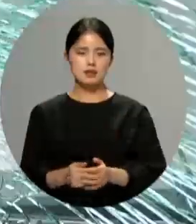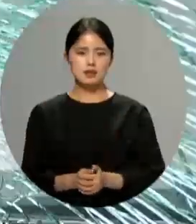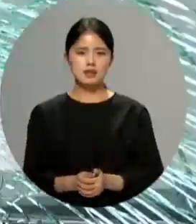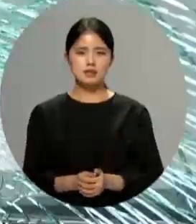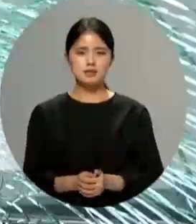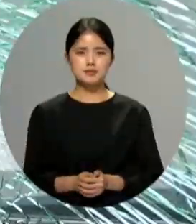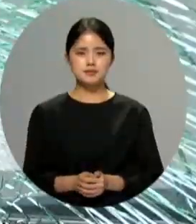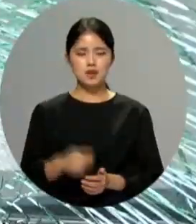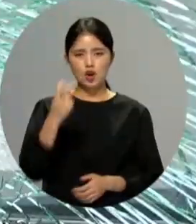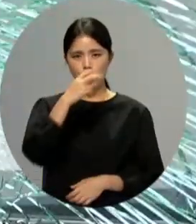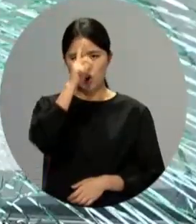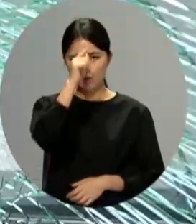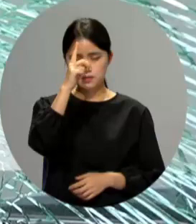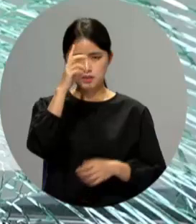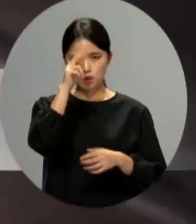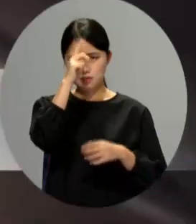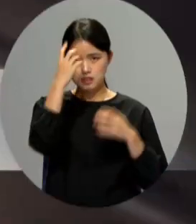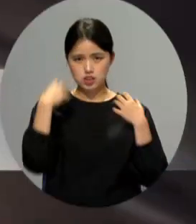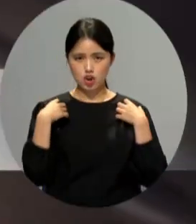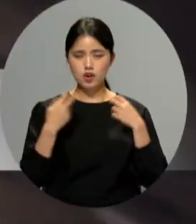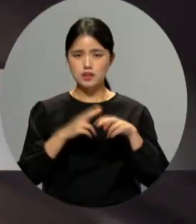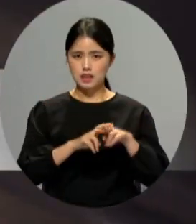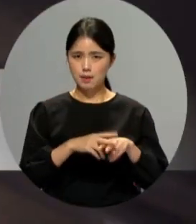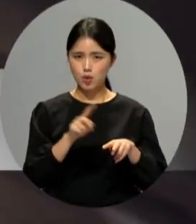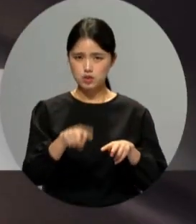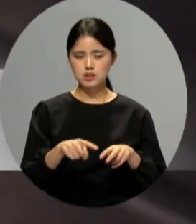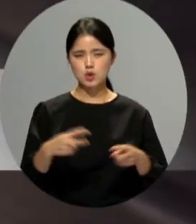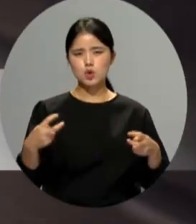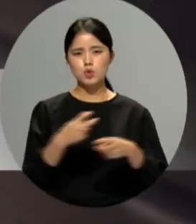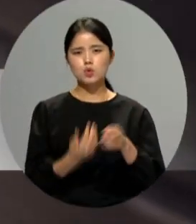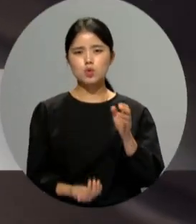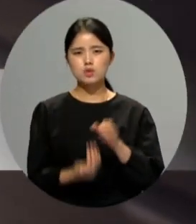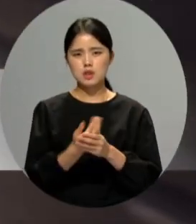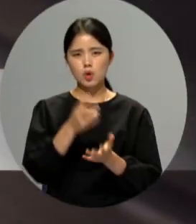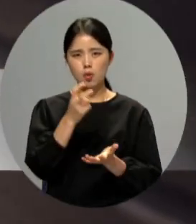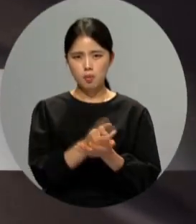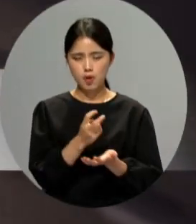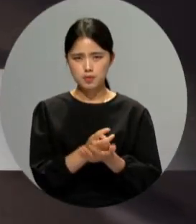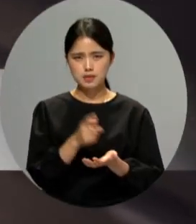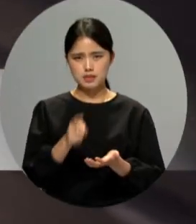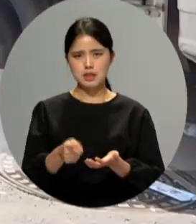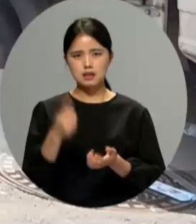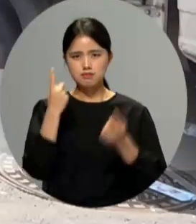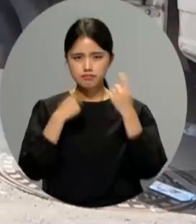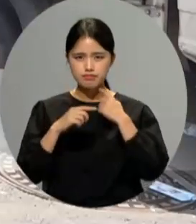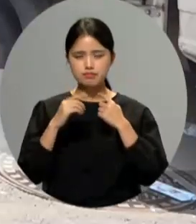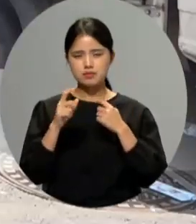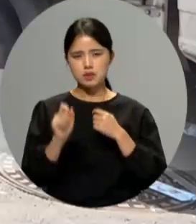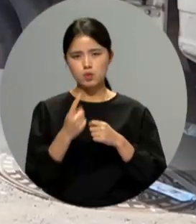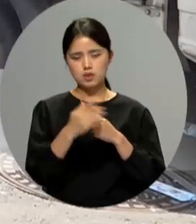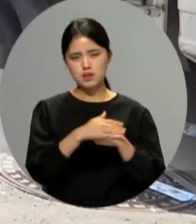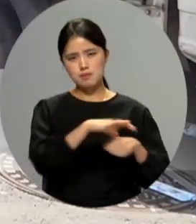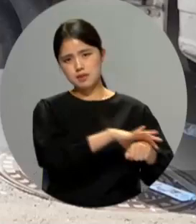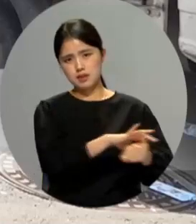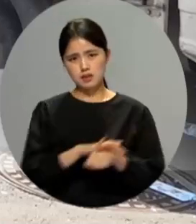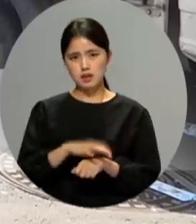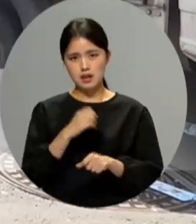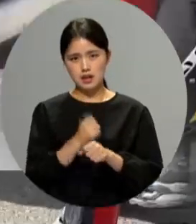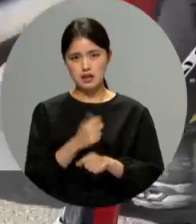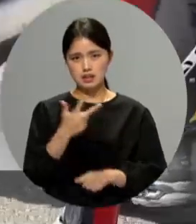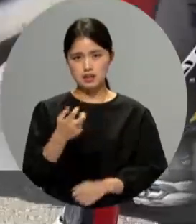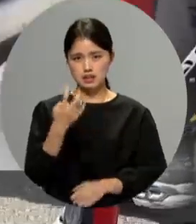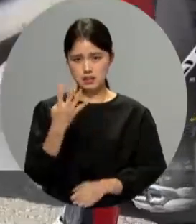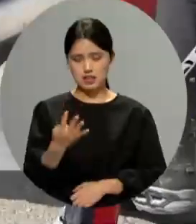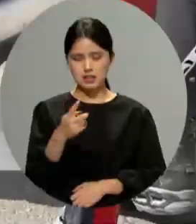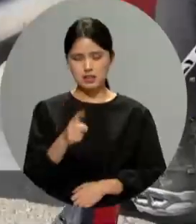전주지방검찰청 남원지원은 교통사고 처리 특례법상 치사 혐의로 구속기소된 이른대살 남성의 일심공판에서